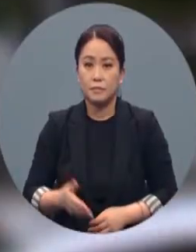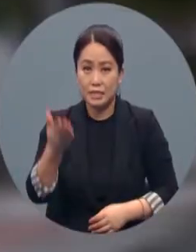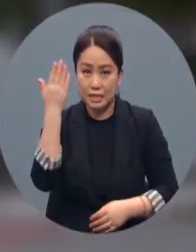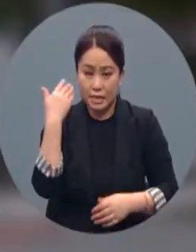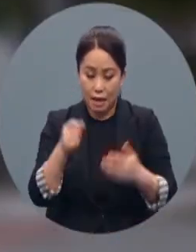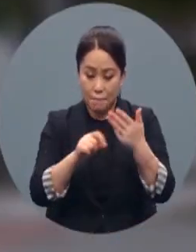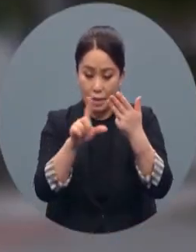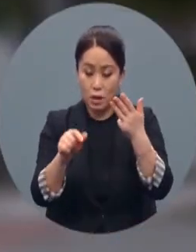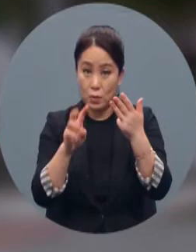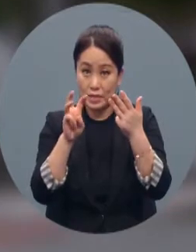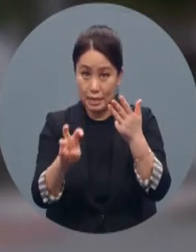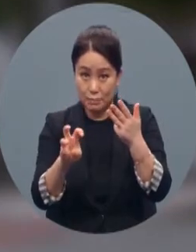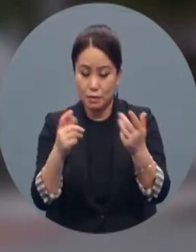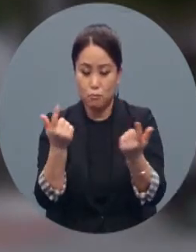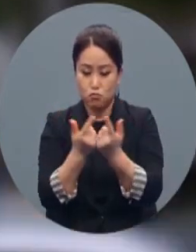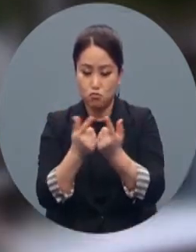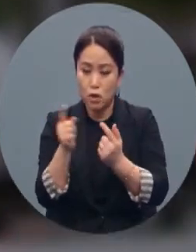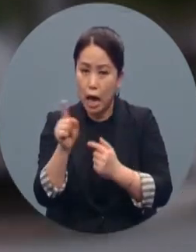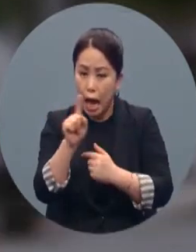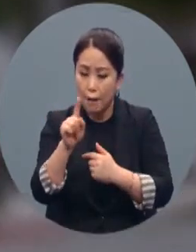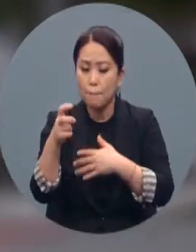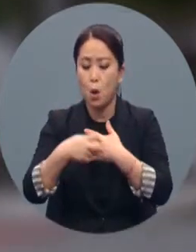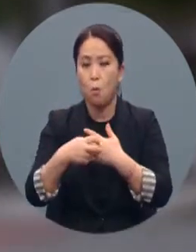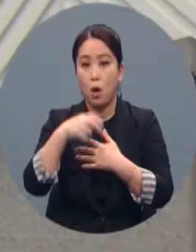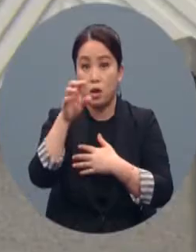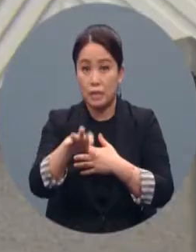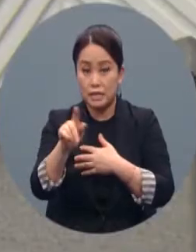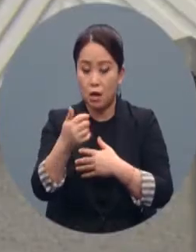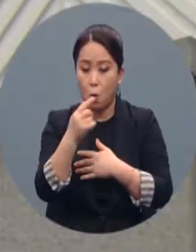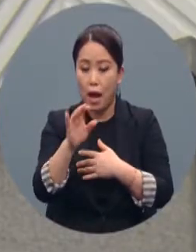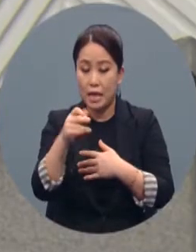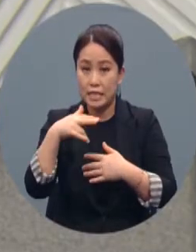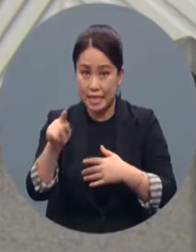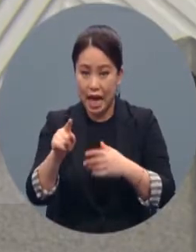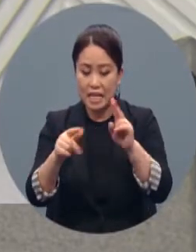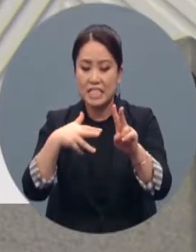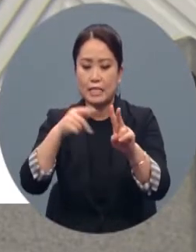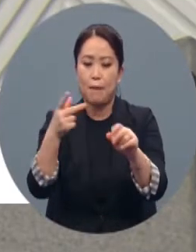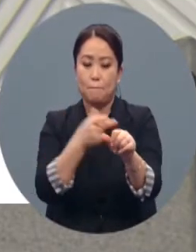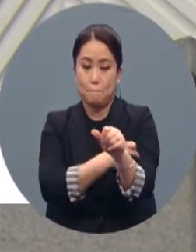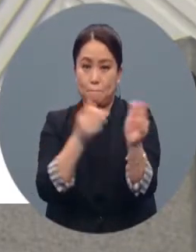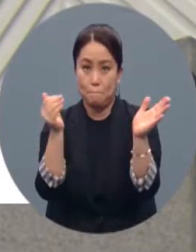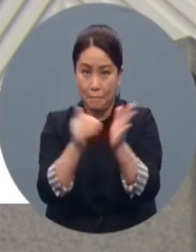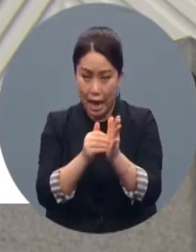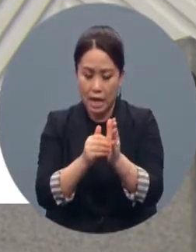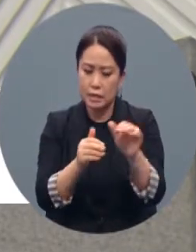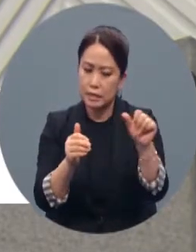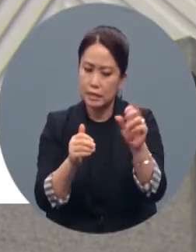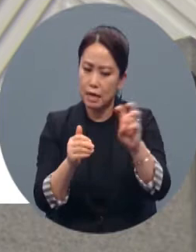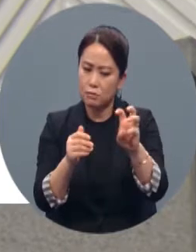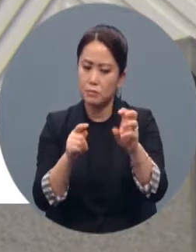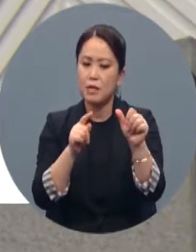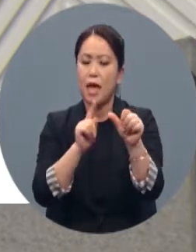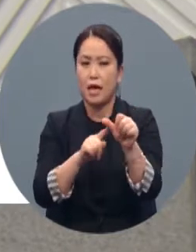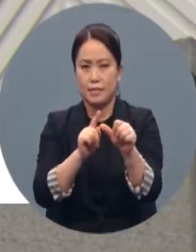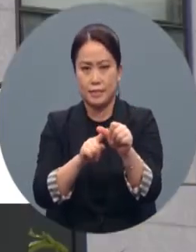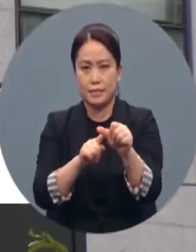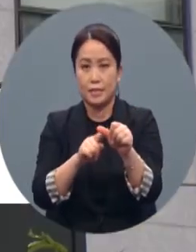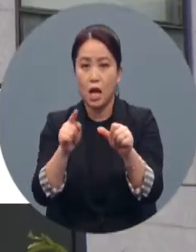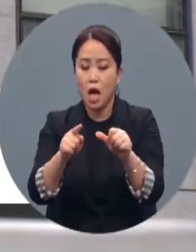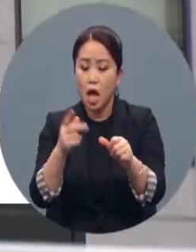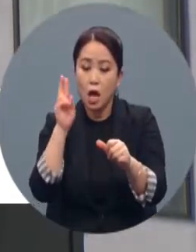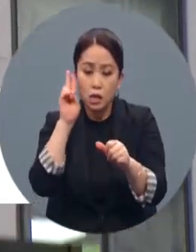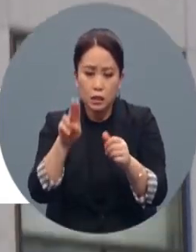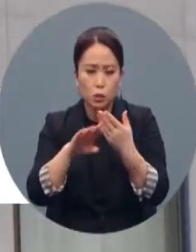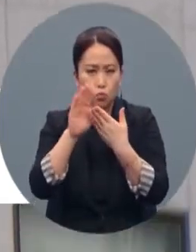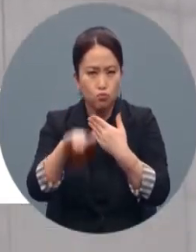지난달 30일 북구의 한 병원에서 화이자 2차 접종을 한 30대 A씨. 이틀 뒤 해당 병원으로부터